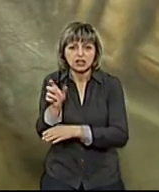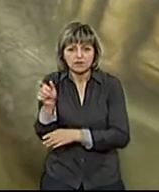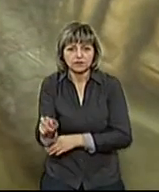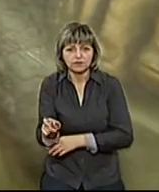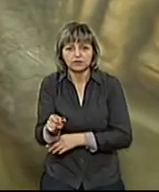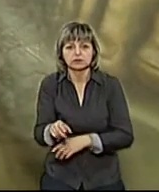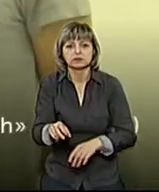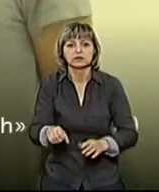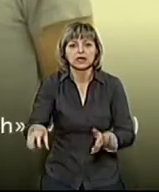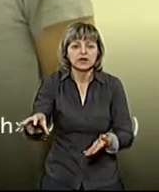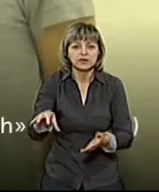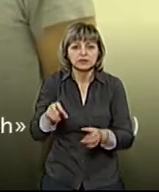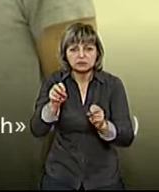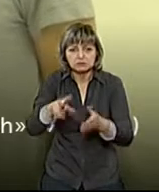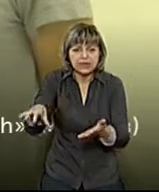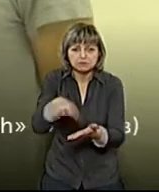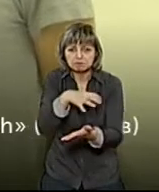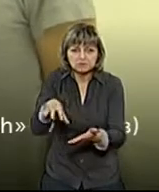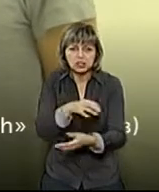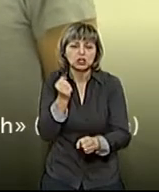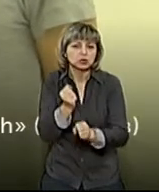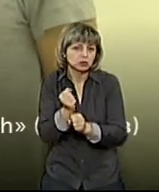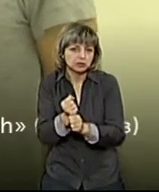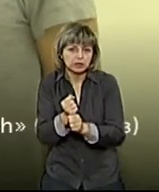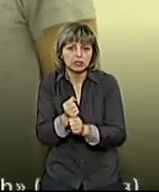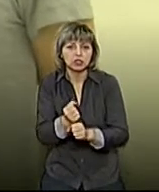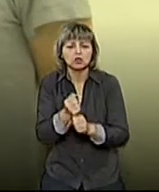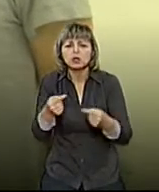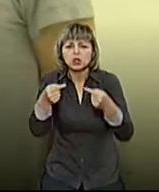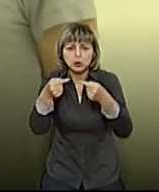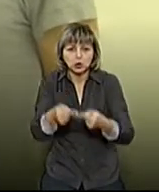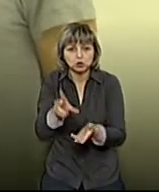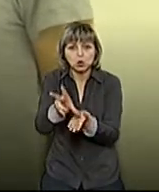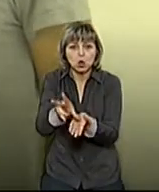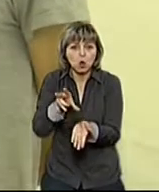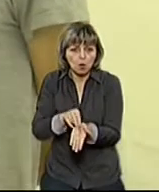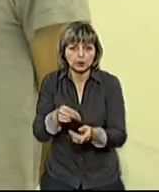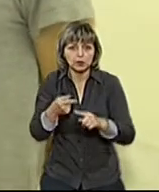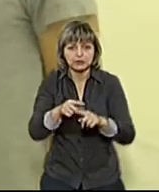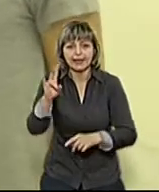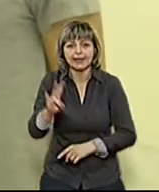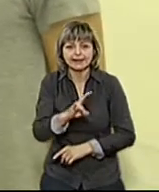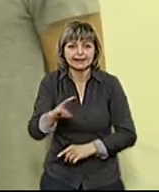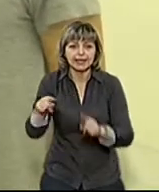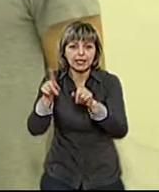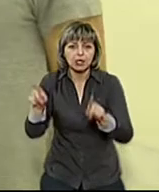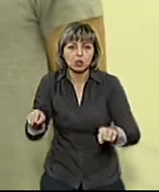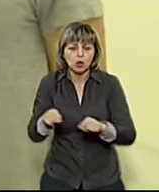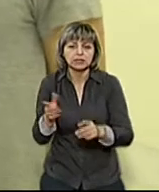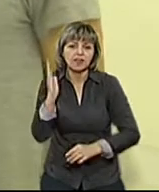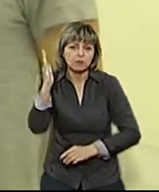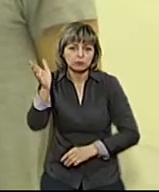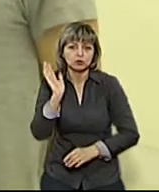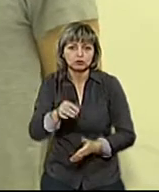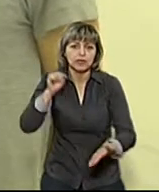Оцифровуємо її методом фотограметрії, ми робимо точну 3D-копію цієї ікони, яка в майбутньому